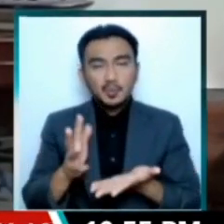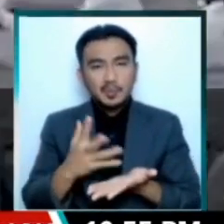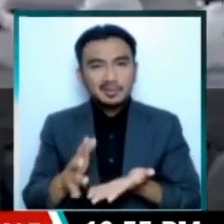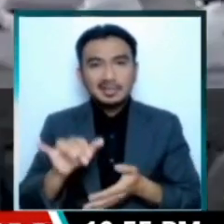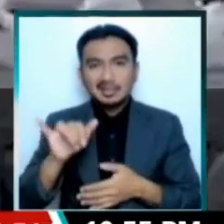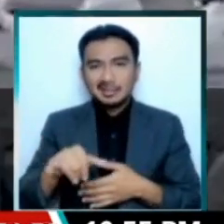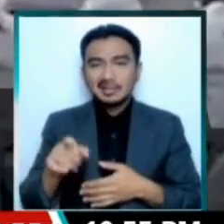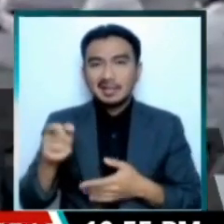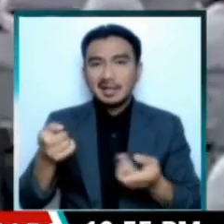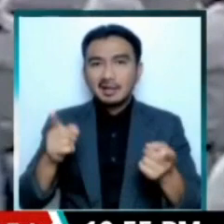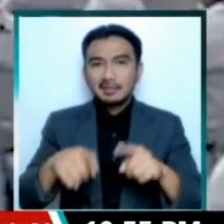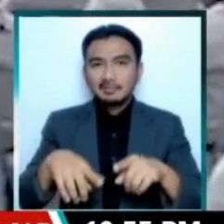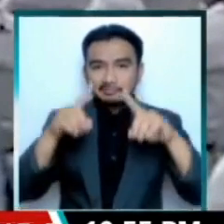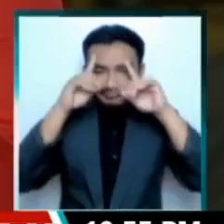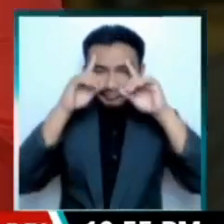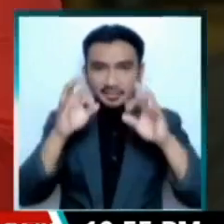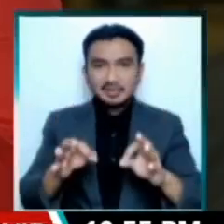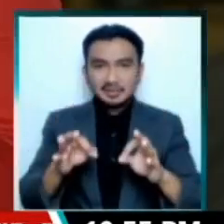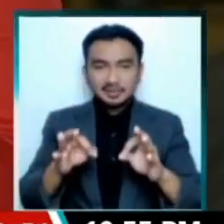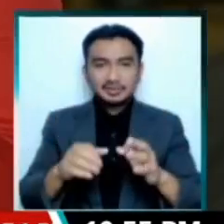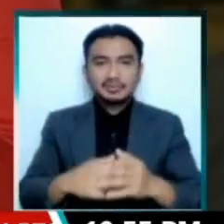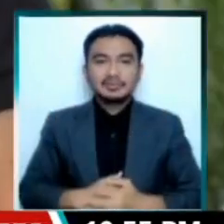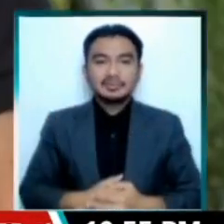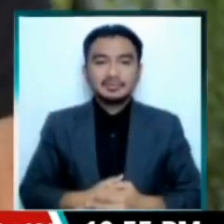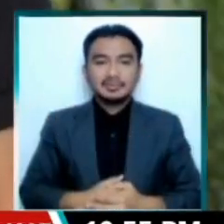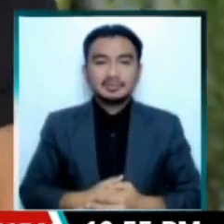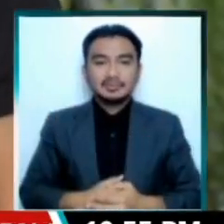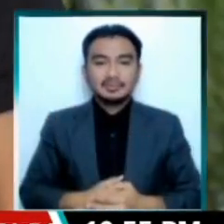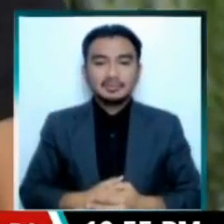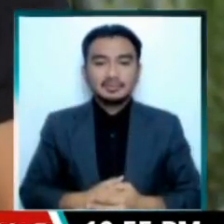nito. Orgil Relato. Jamie